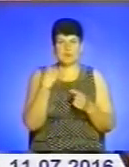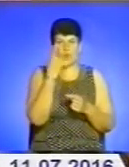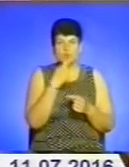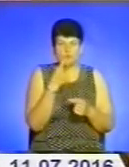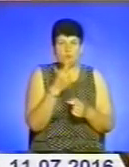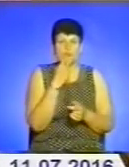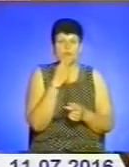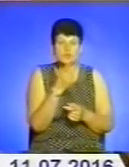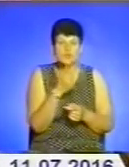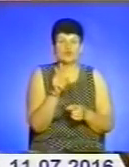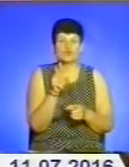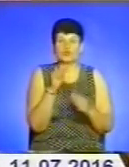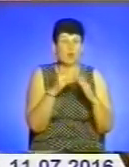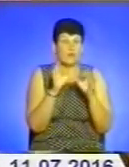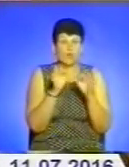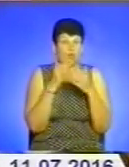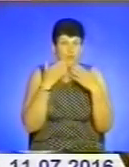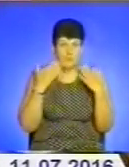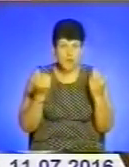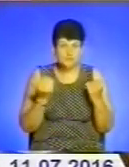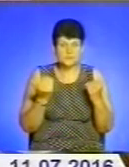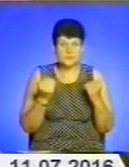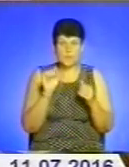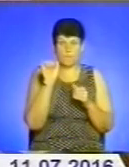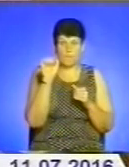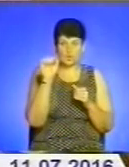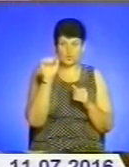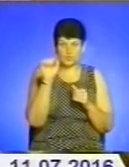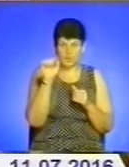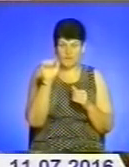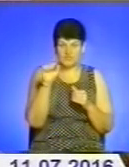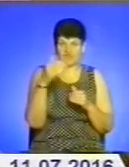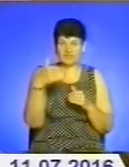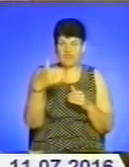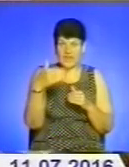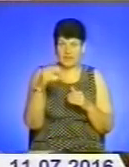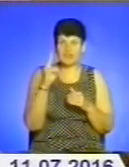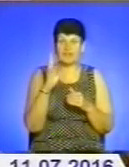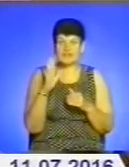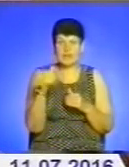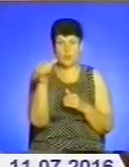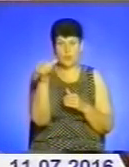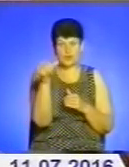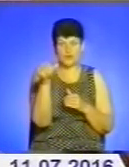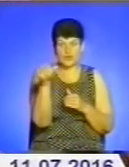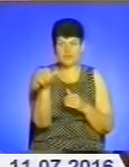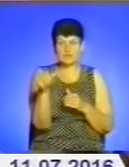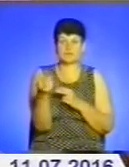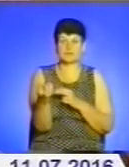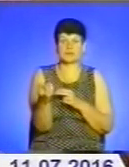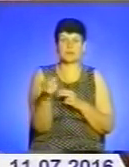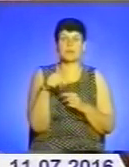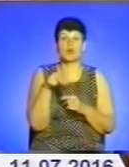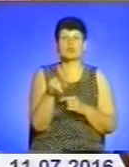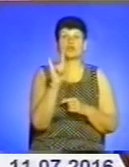в тому, що вдома нікого немає, а саме простукавши в двері квартири або подзвонивши, виходили до